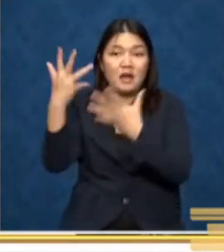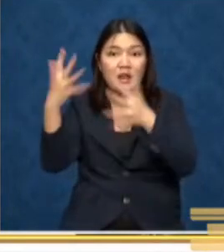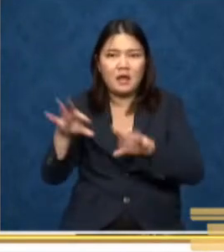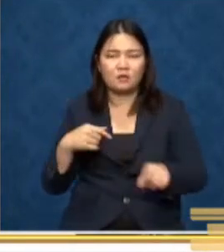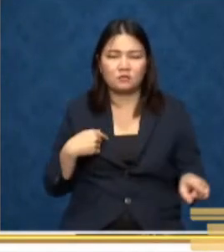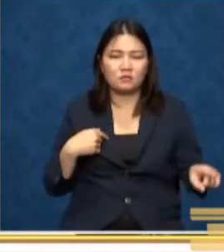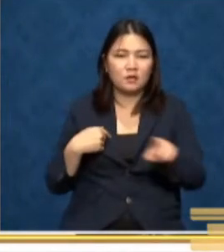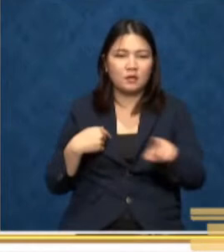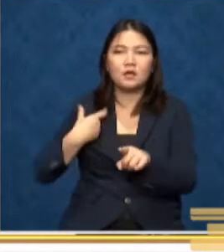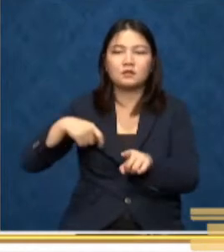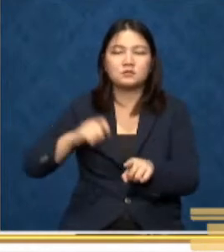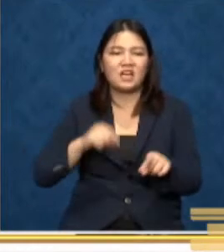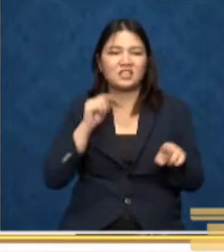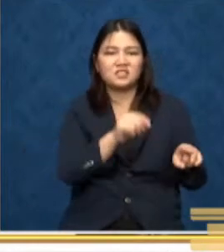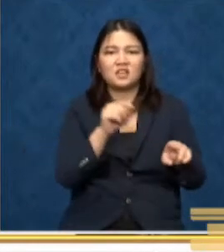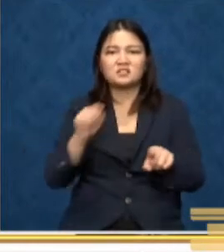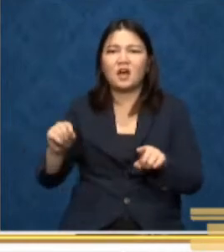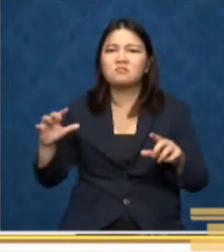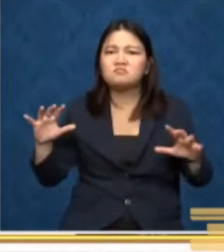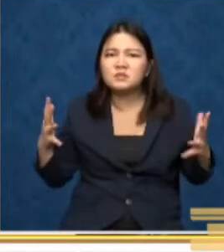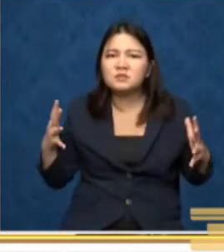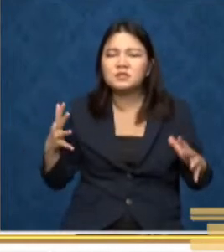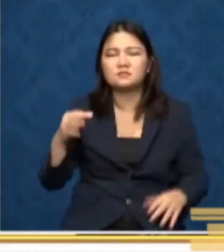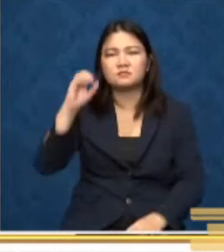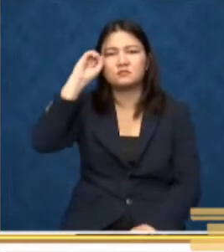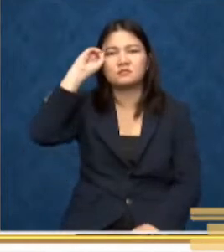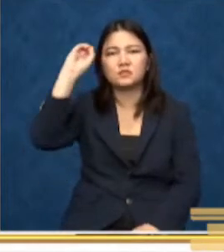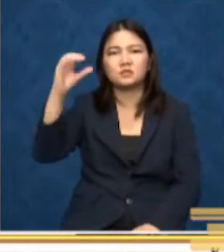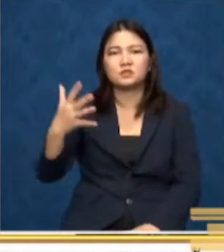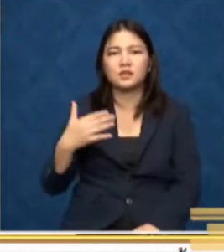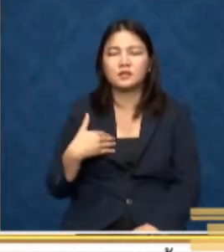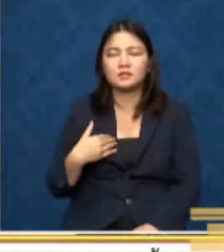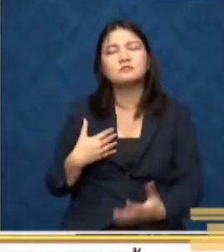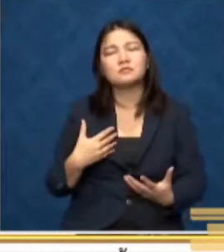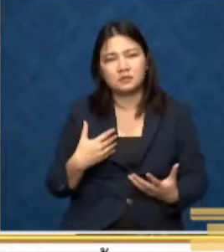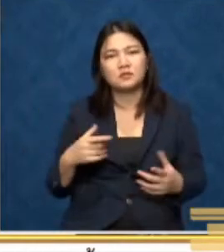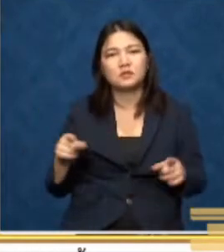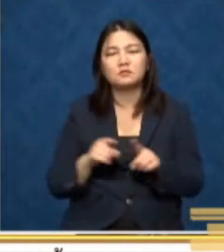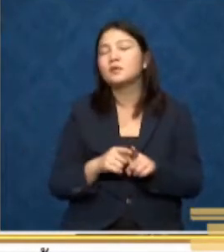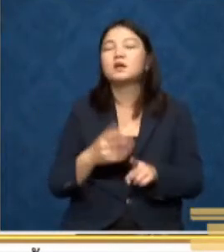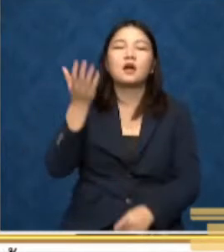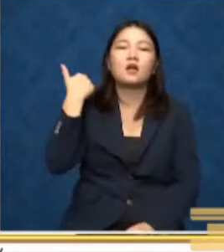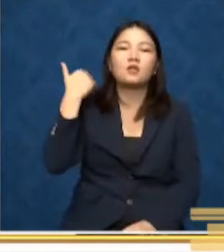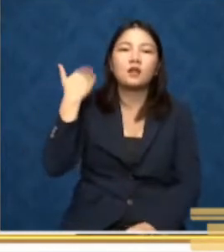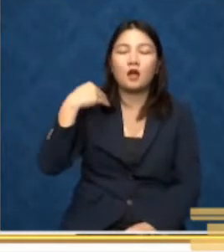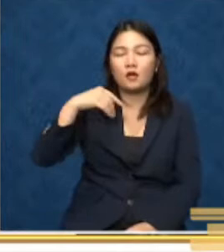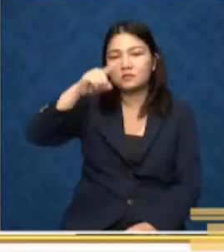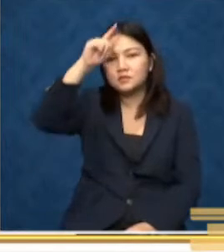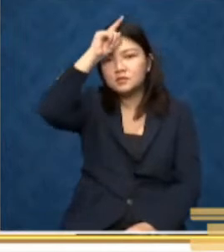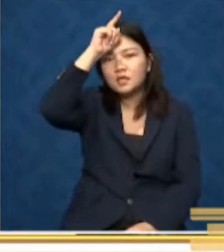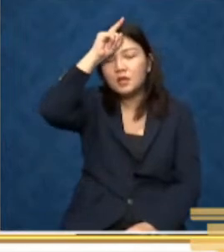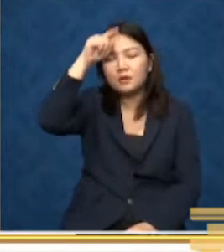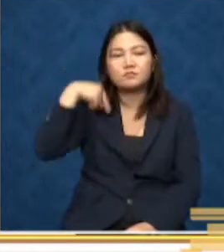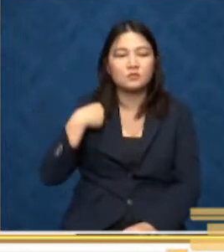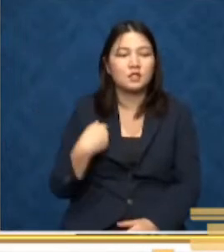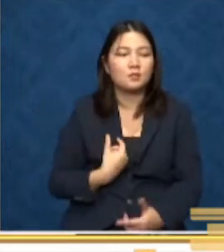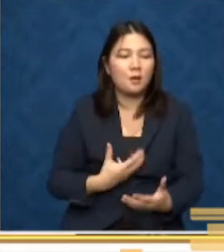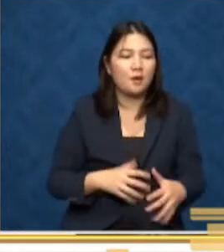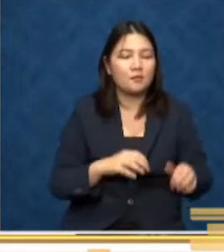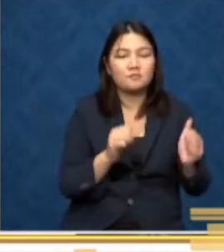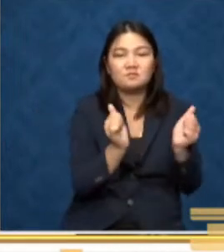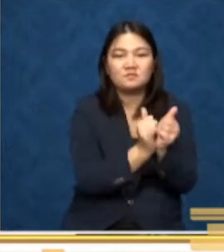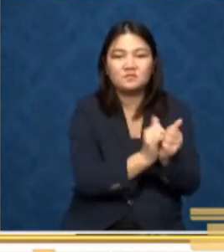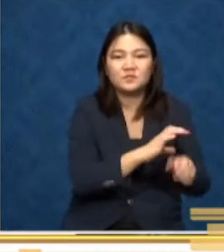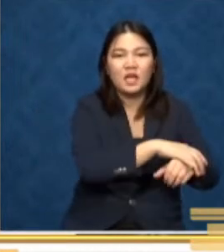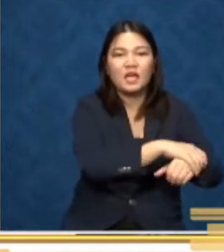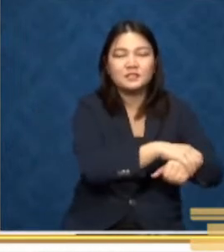ทธ์ดิงเยอรมันซึ่งพี่น้องทุกคนก็รู้จักดีมีการอุ้มหายมี